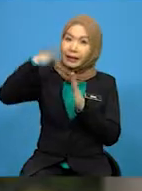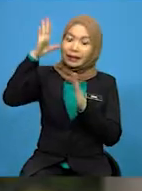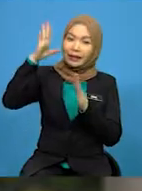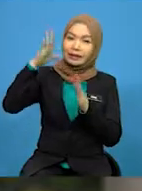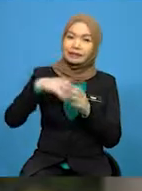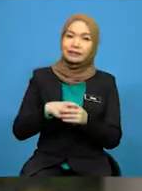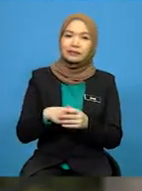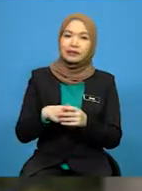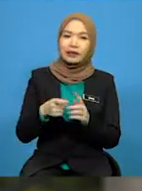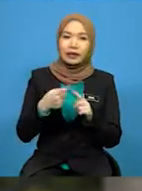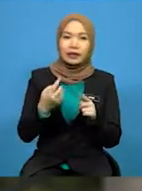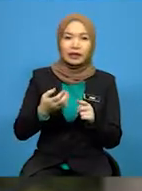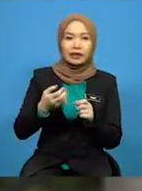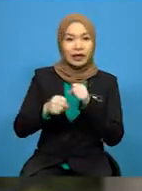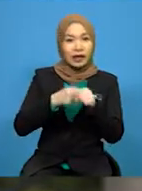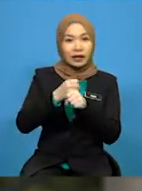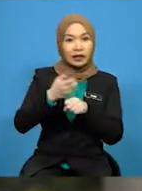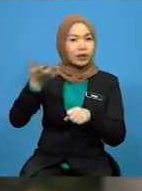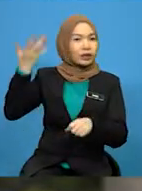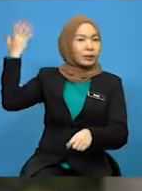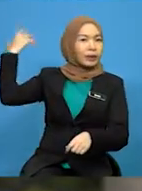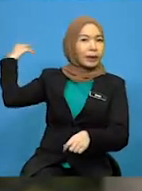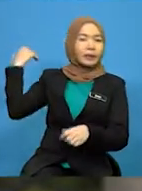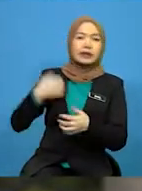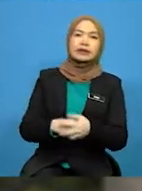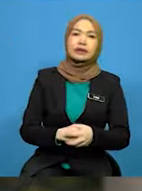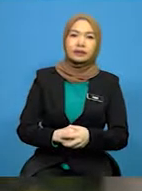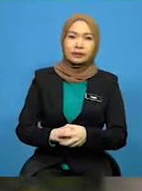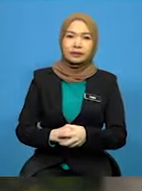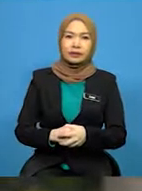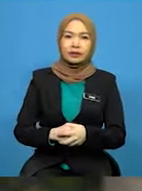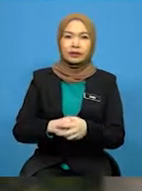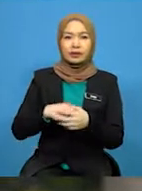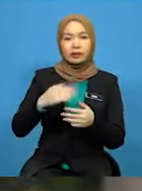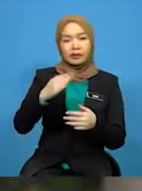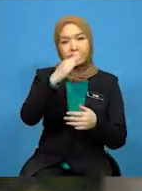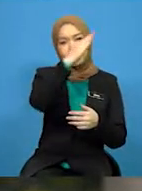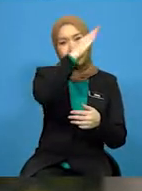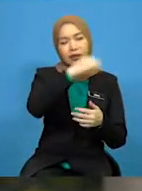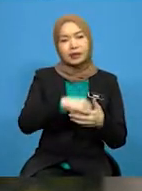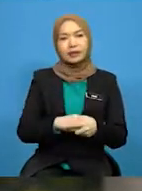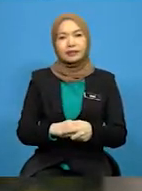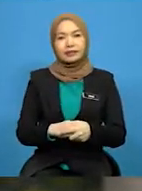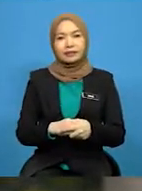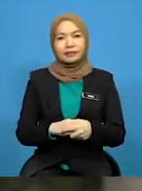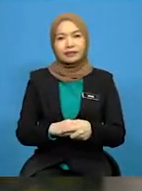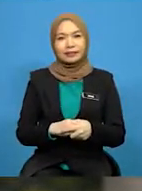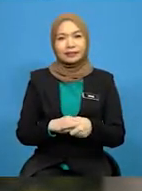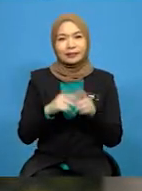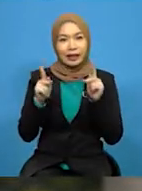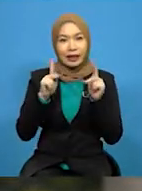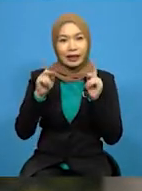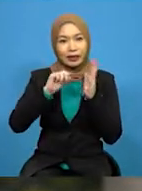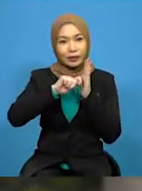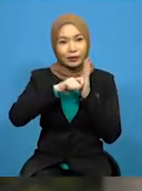Ini menunjukkan berlakunya pertambahan dalam pengeluaran barang dan perkhidmatan dalam ekonomi. Kata kuncinya ialah pertumbuhan ekonomi